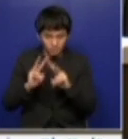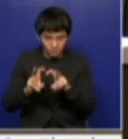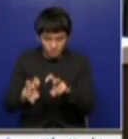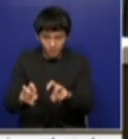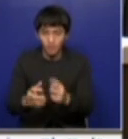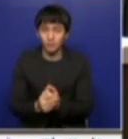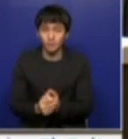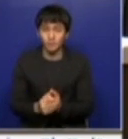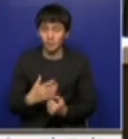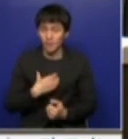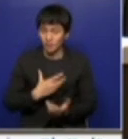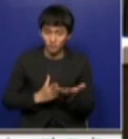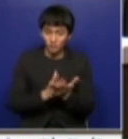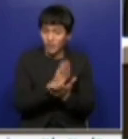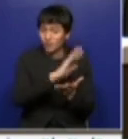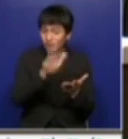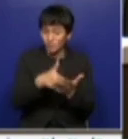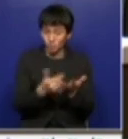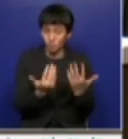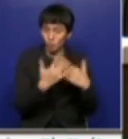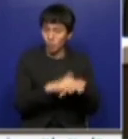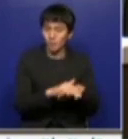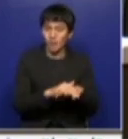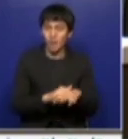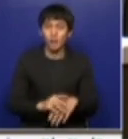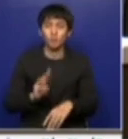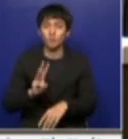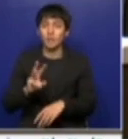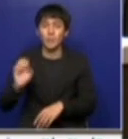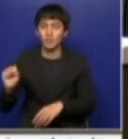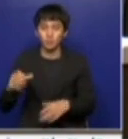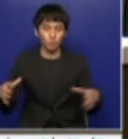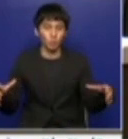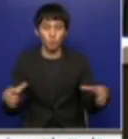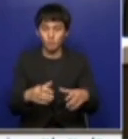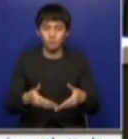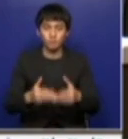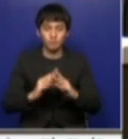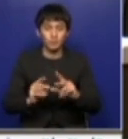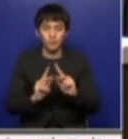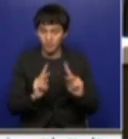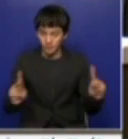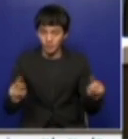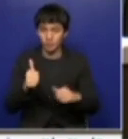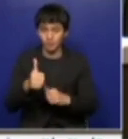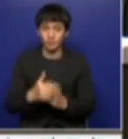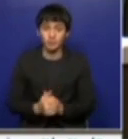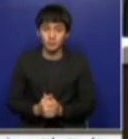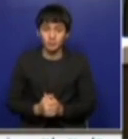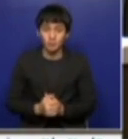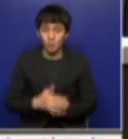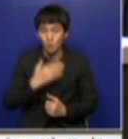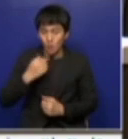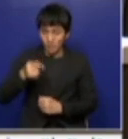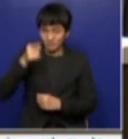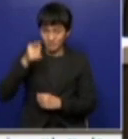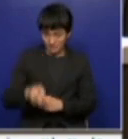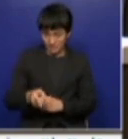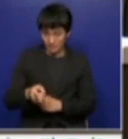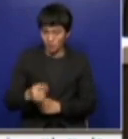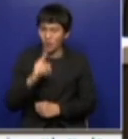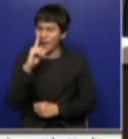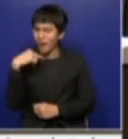อยากให้มีทุกฝ่ายมีส่วนร่วมครับตั้งวิสามัญเลยครับสอบข้อเท็จจริงกรณีว่า